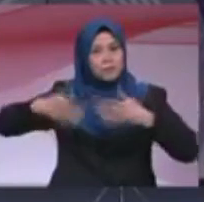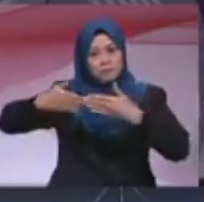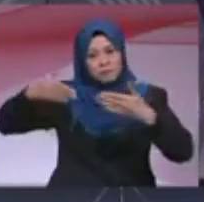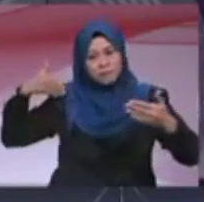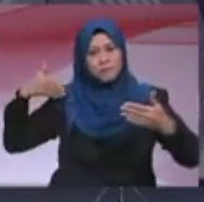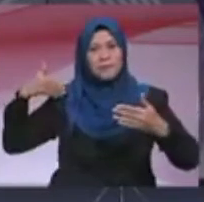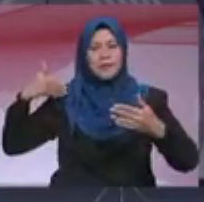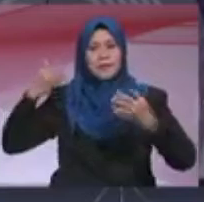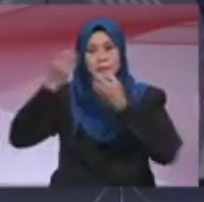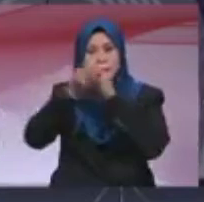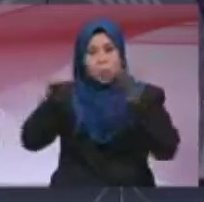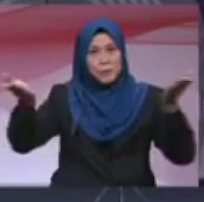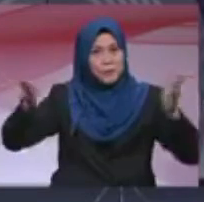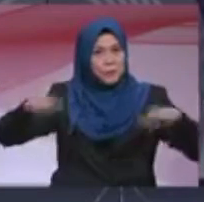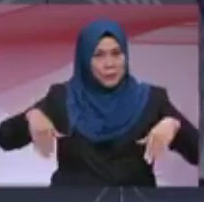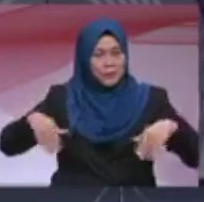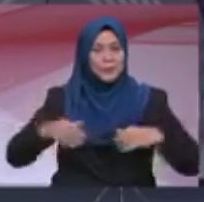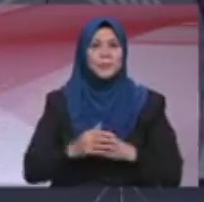negara sebelum ini,